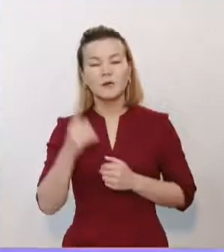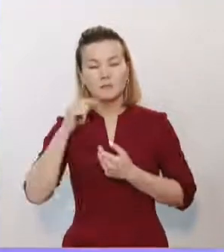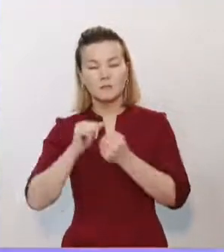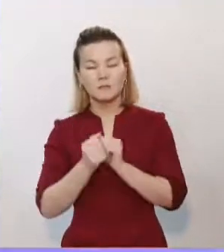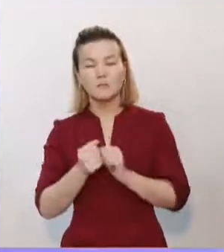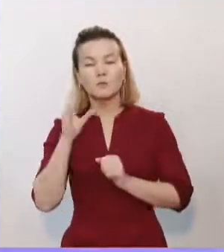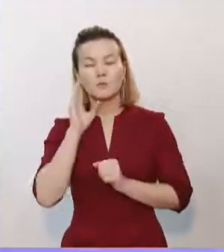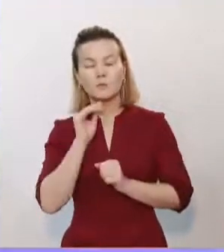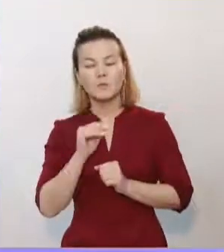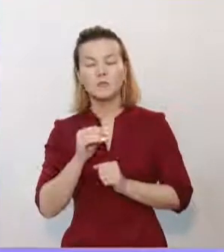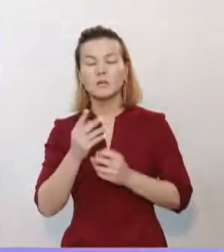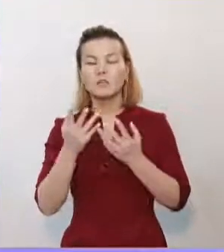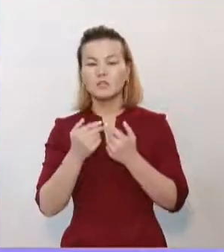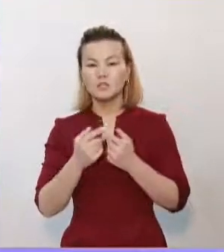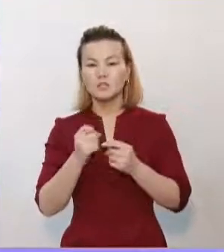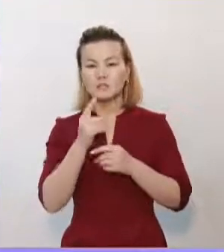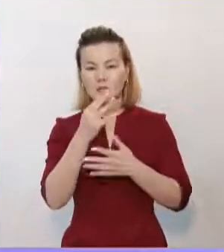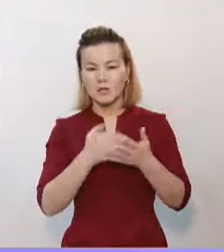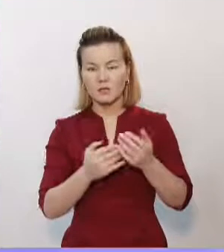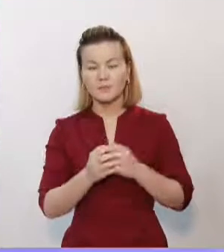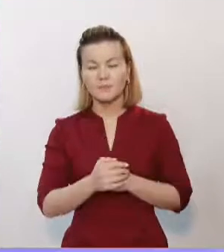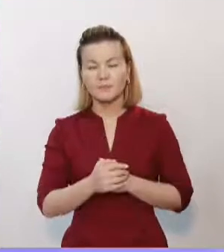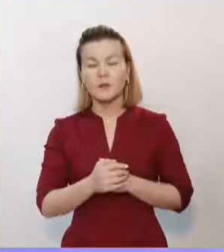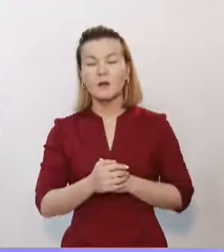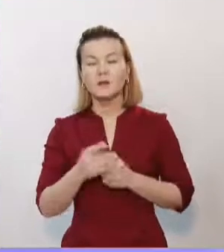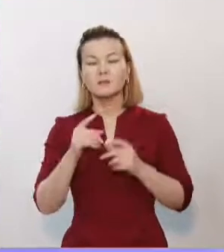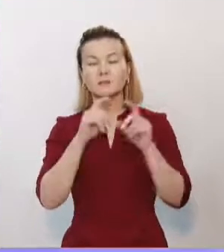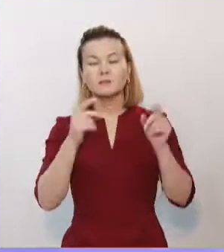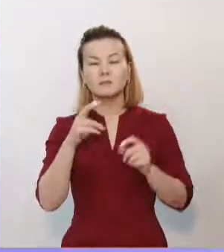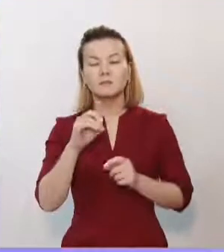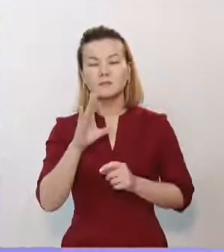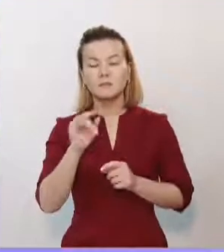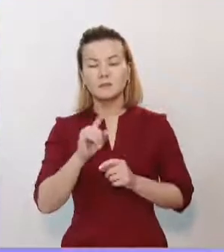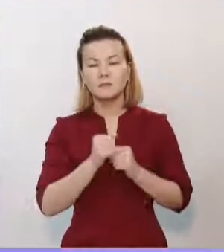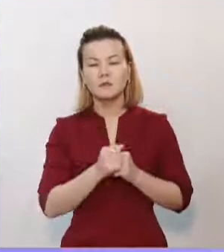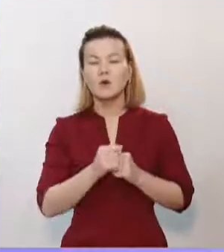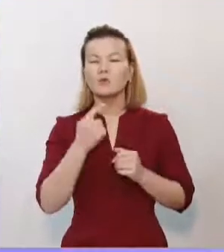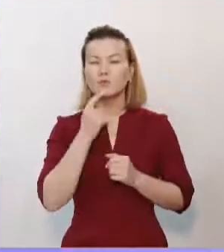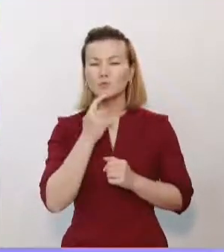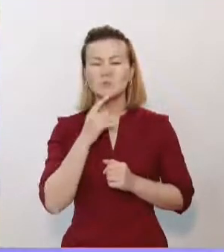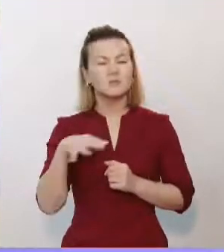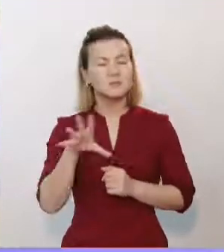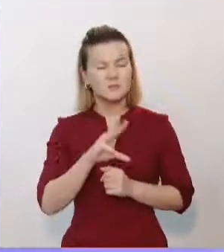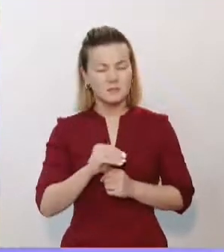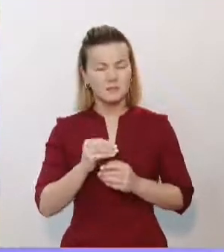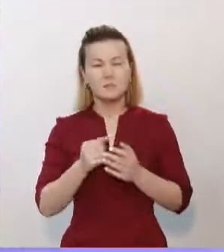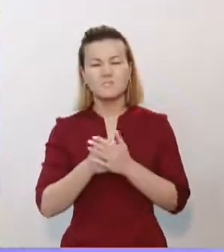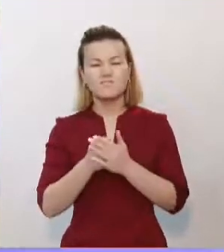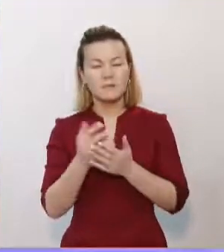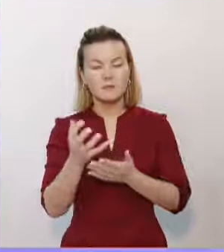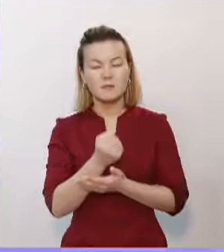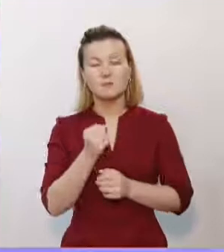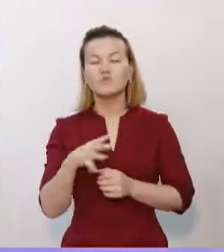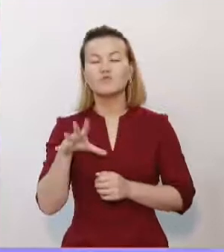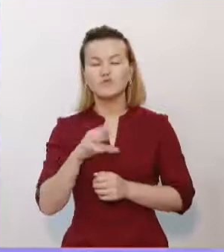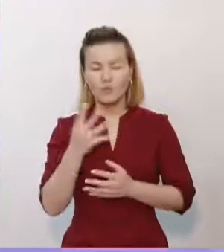Закрепите умение решать задачи. Девиз урока: трудности все одолеем, все у нас